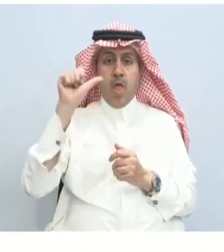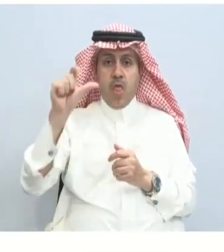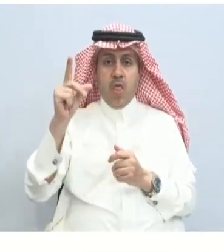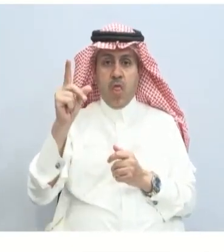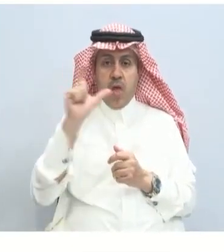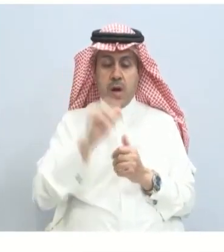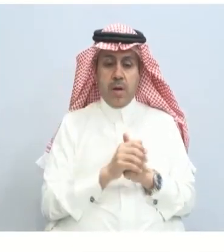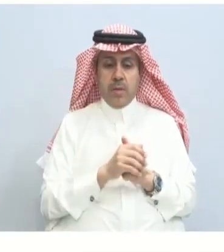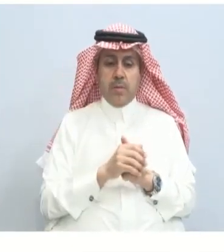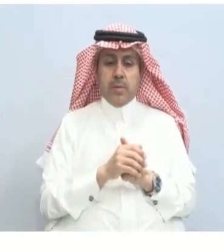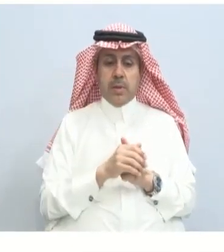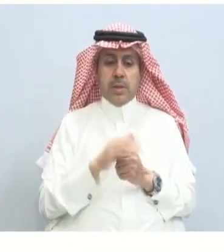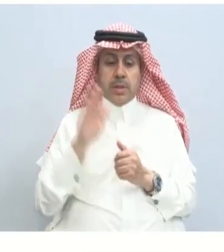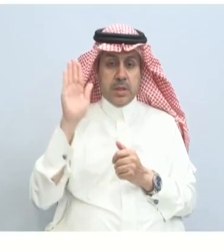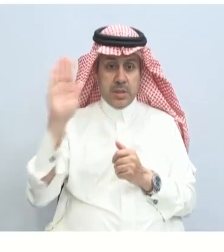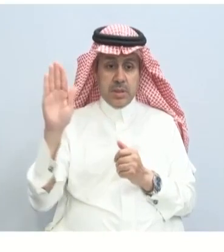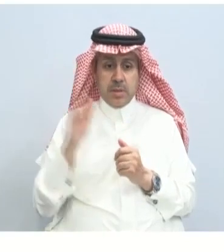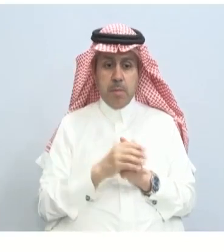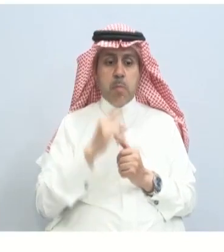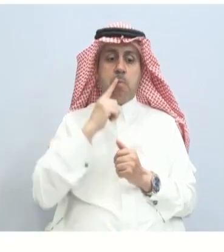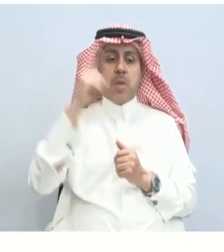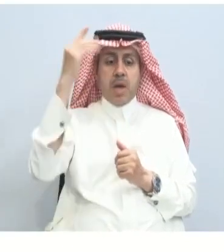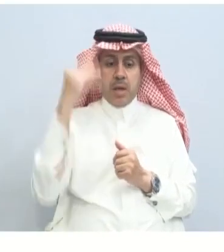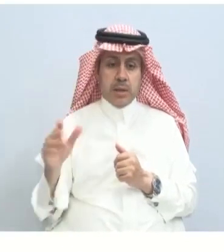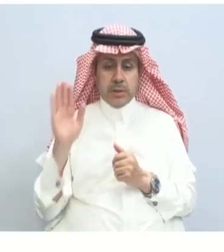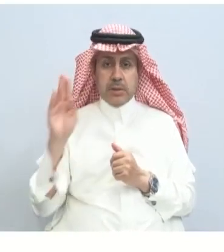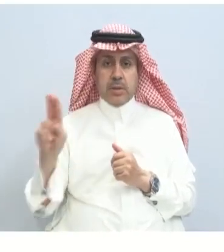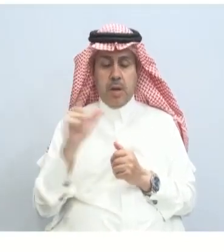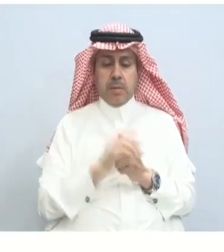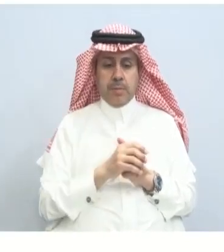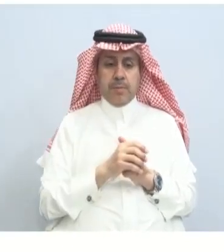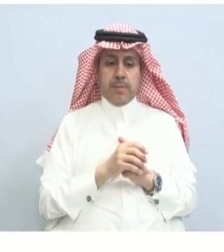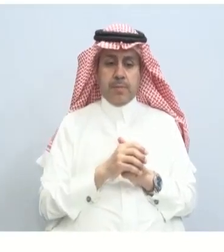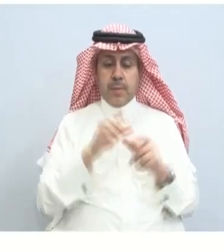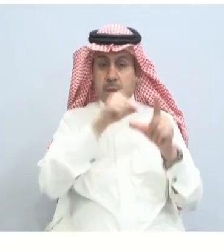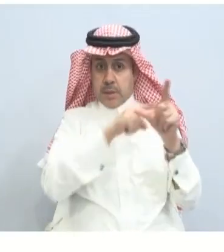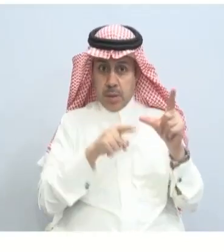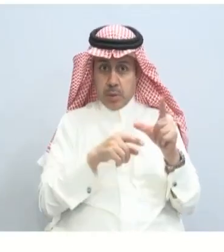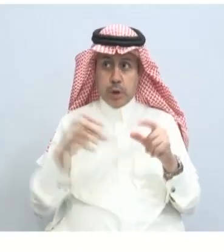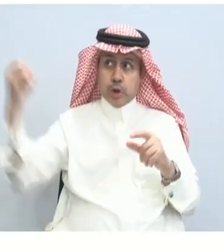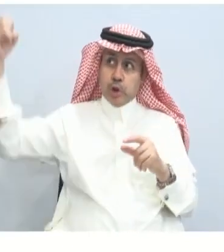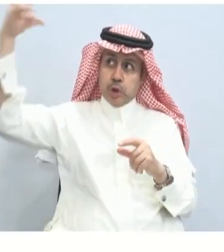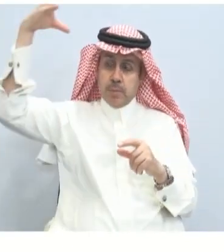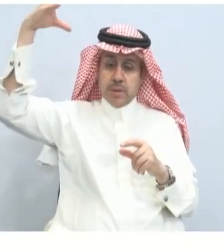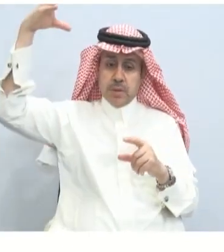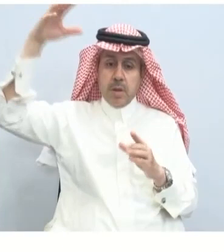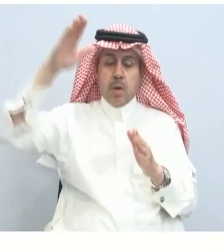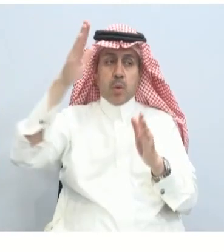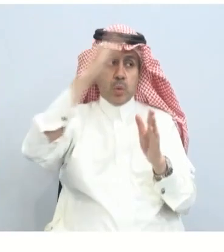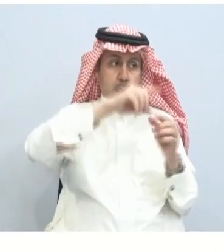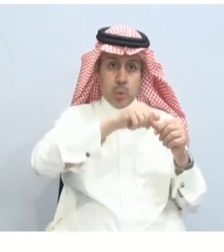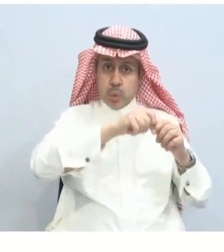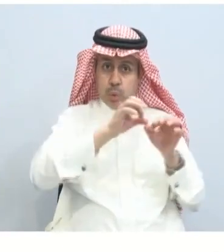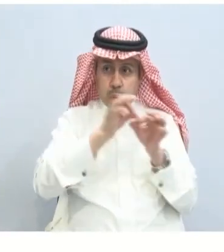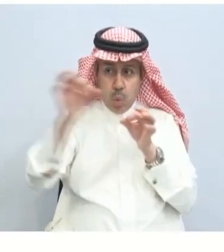تساوي 100 على تان ثيتا حيث يتا هي زاويه ميل اشعه الشمس فما طول ظل البرج عندما تكون زاويه